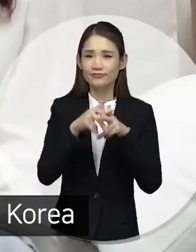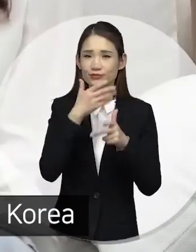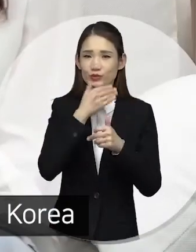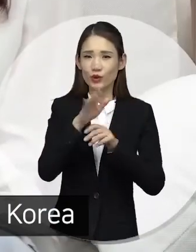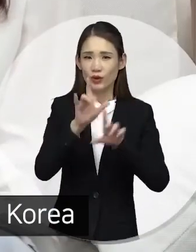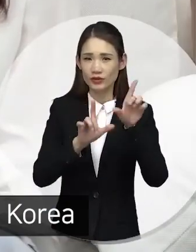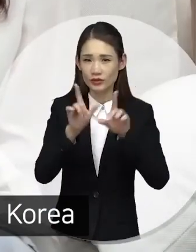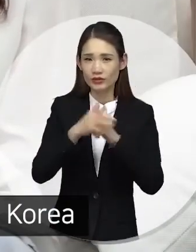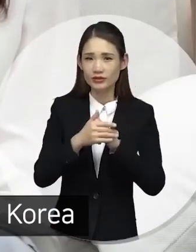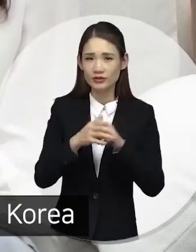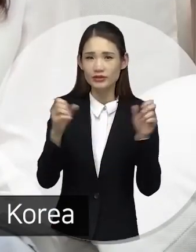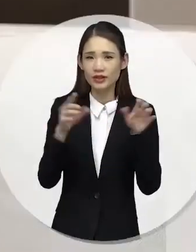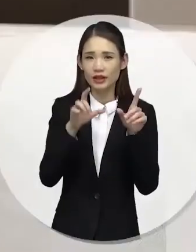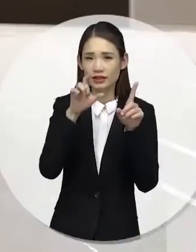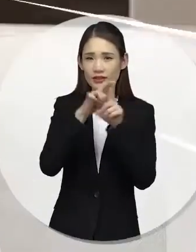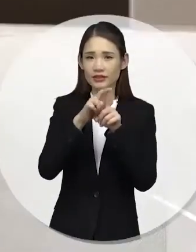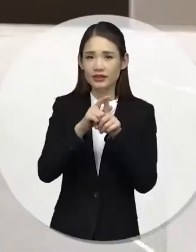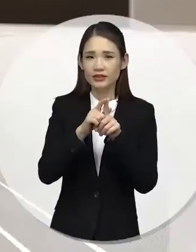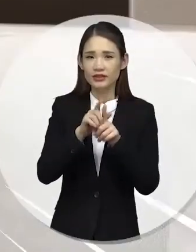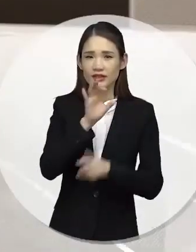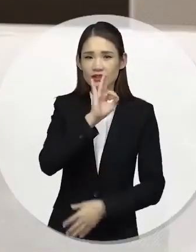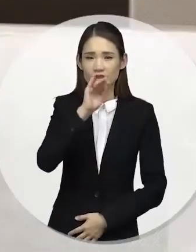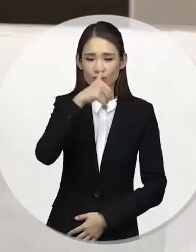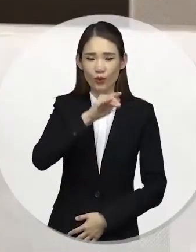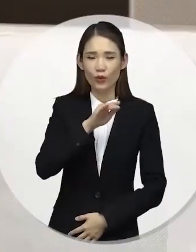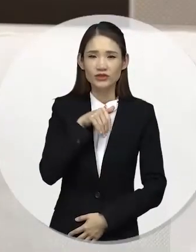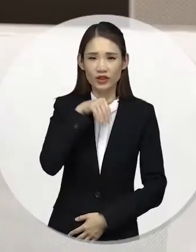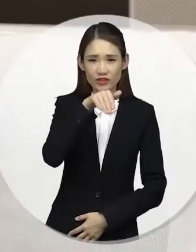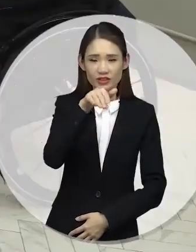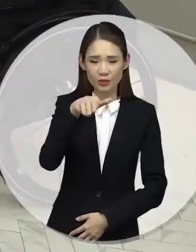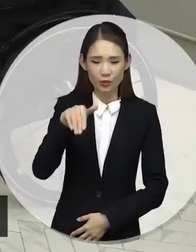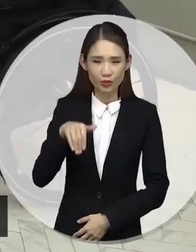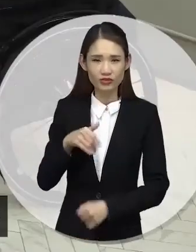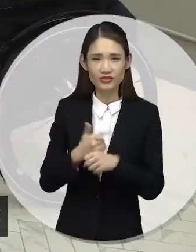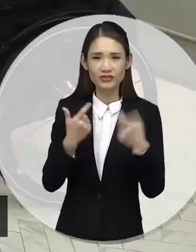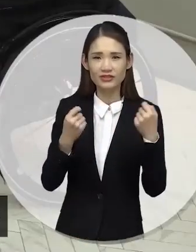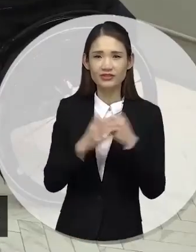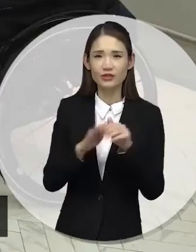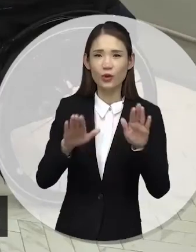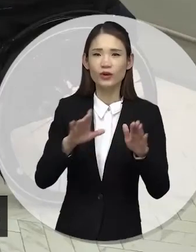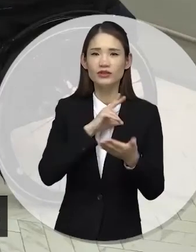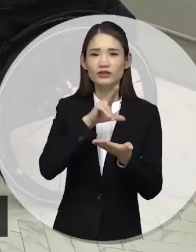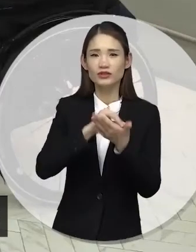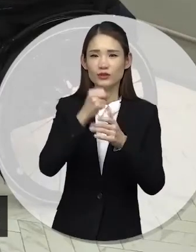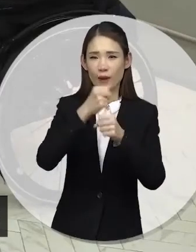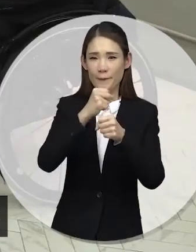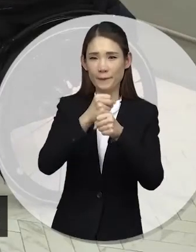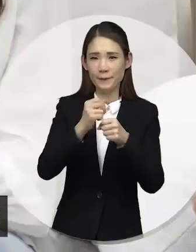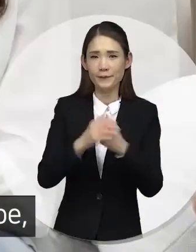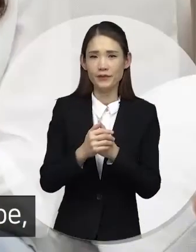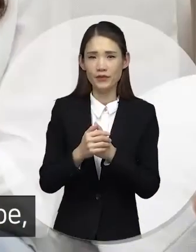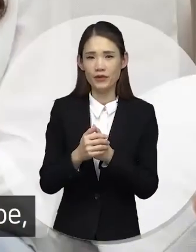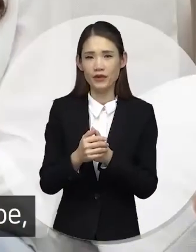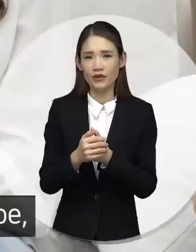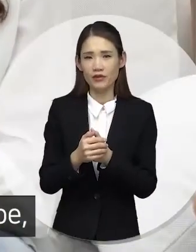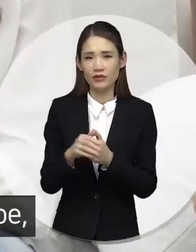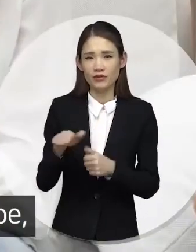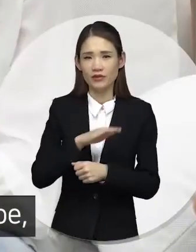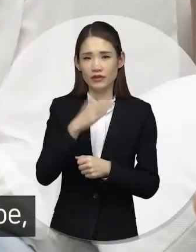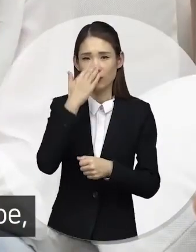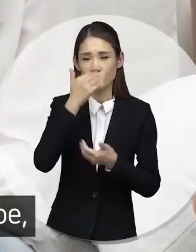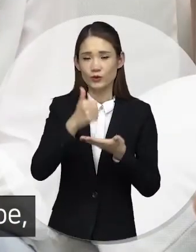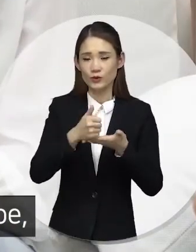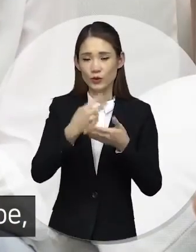복지 상태를 한 단어로 말하자면 일부 전진 일부 후퇴라고 생각을 해요. 오늘 같은 콘텐츠가 만들어지는 이유도